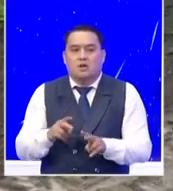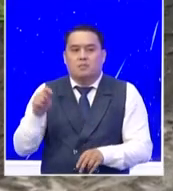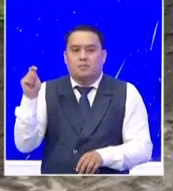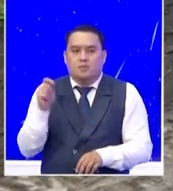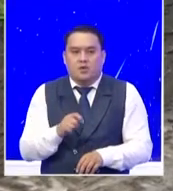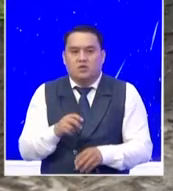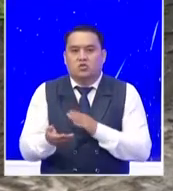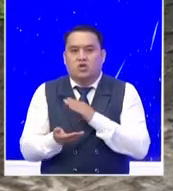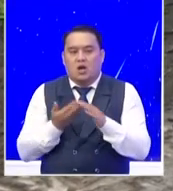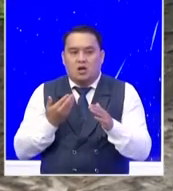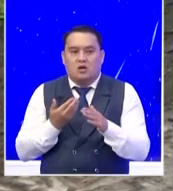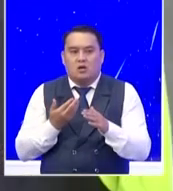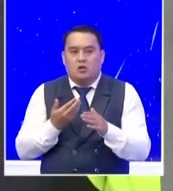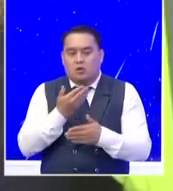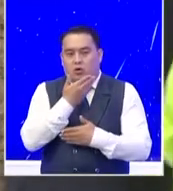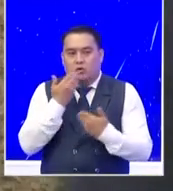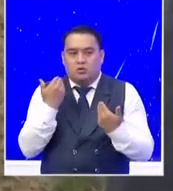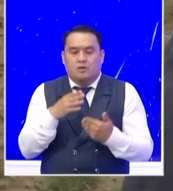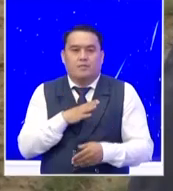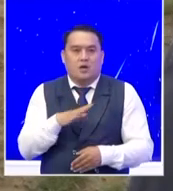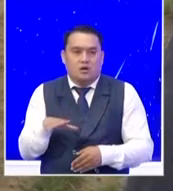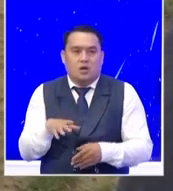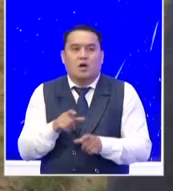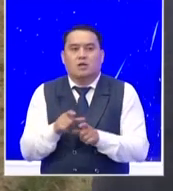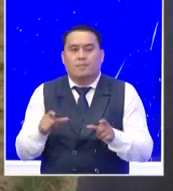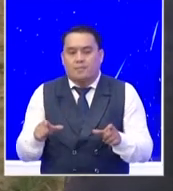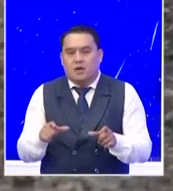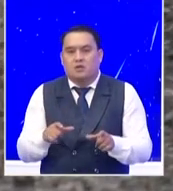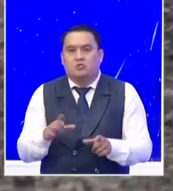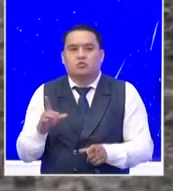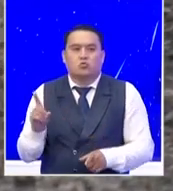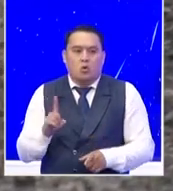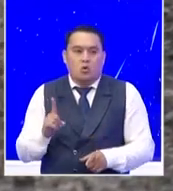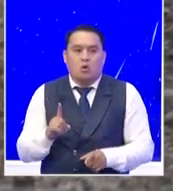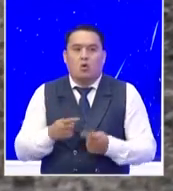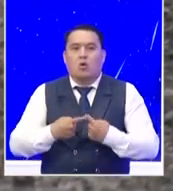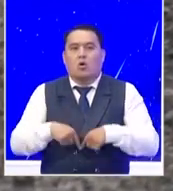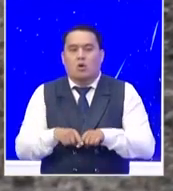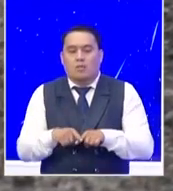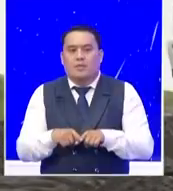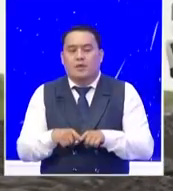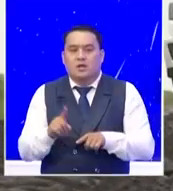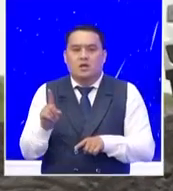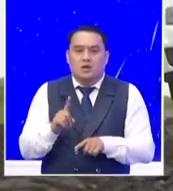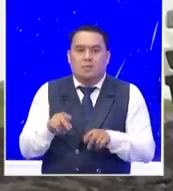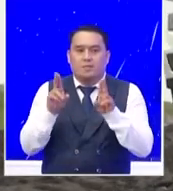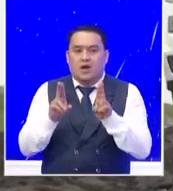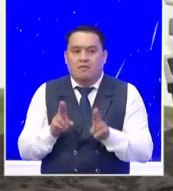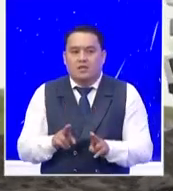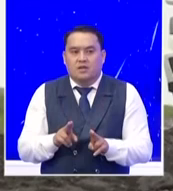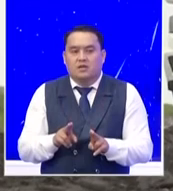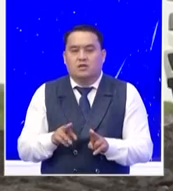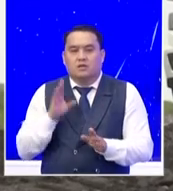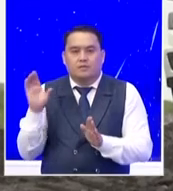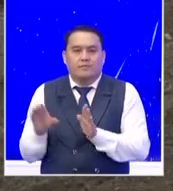рейдке шақыртылғанмен төбе көрсетпеді. Тұрғындар жол азабын тартпау үшін құзырлылар қамданып, ереже бұзғандарды